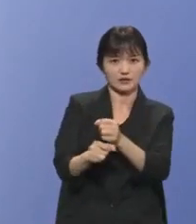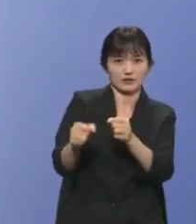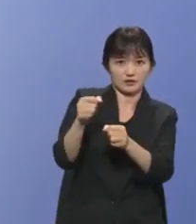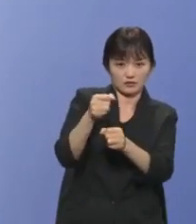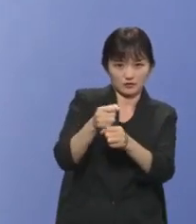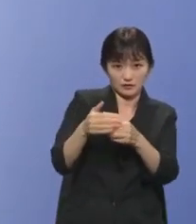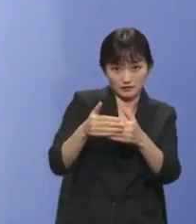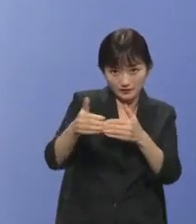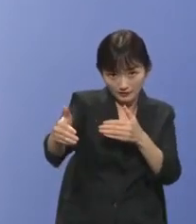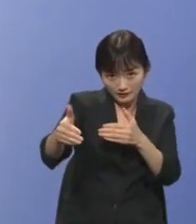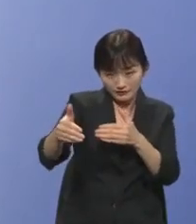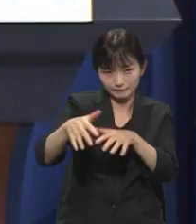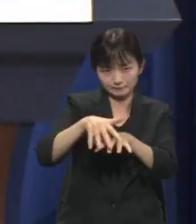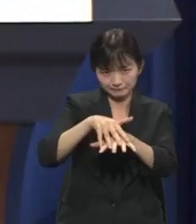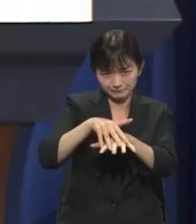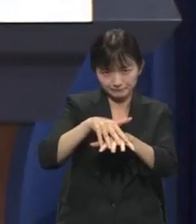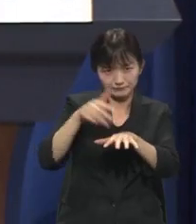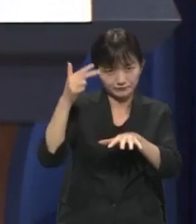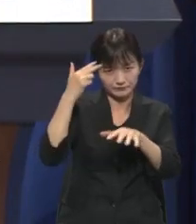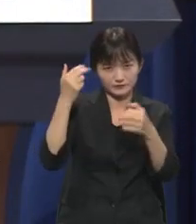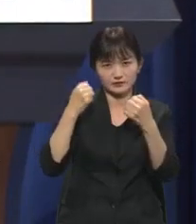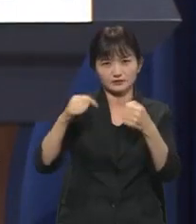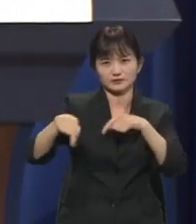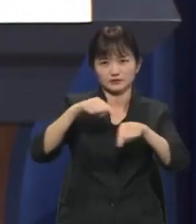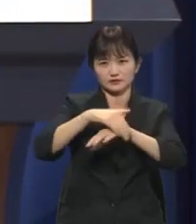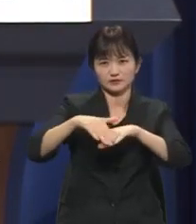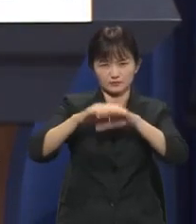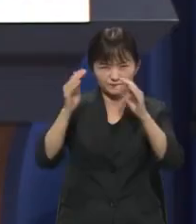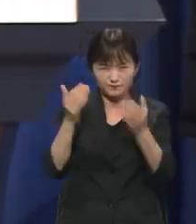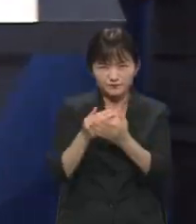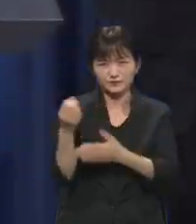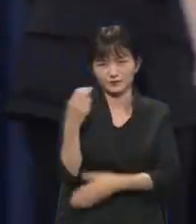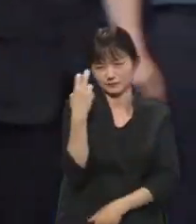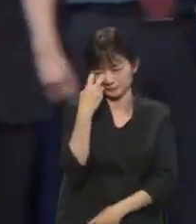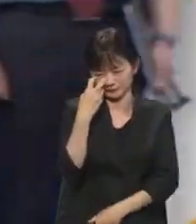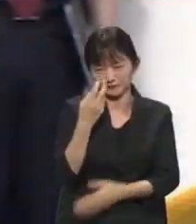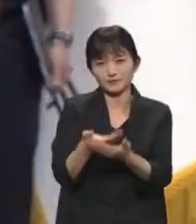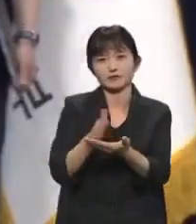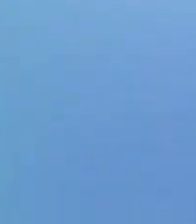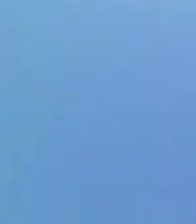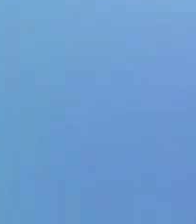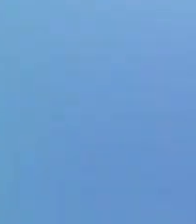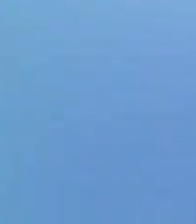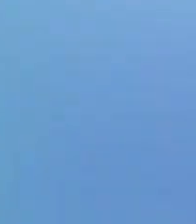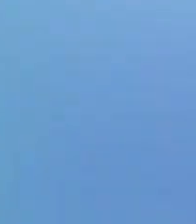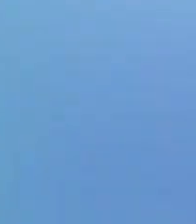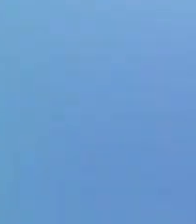정신건강 전책 전반을 재검토하고 혁신하겠다고도 설명했습니다.